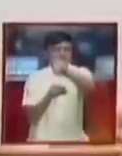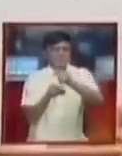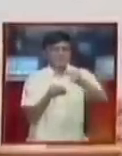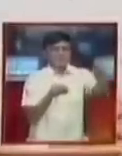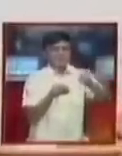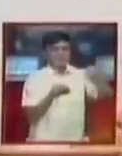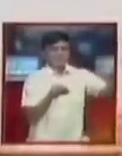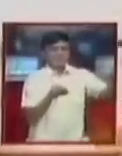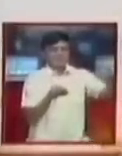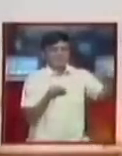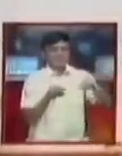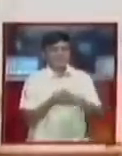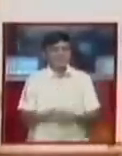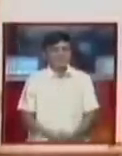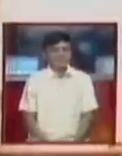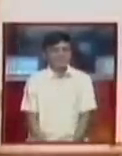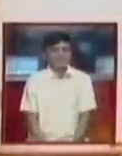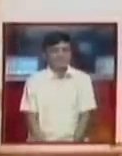ipinapadala.